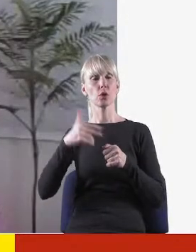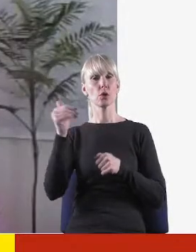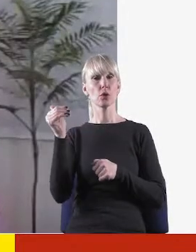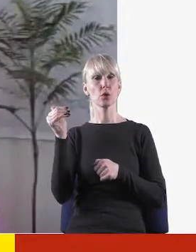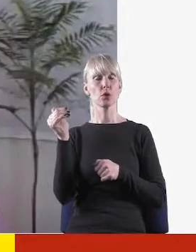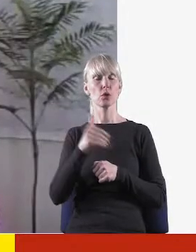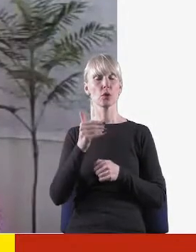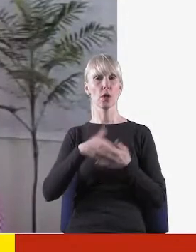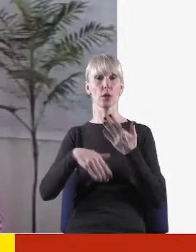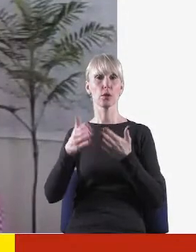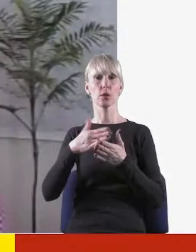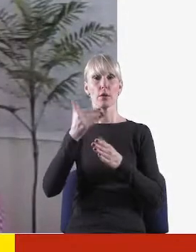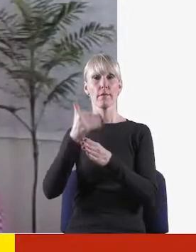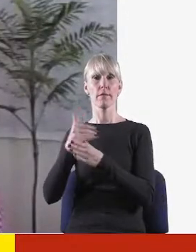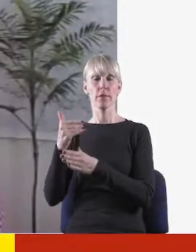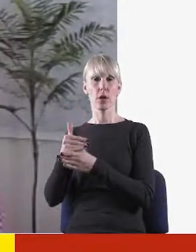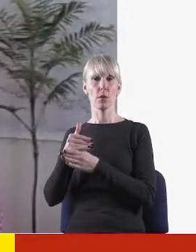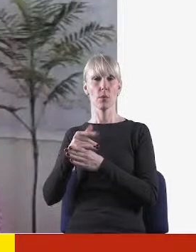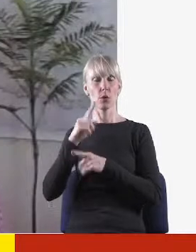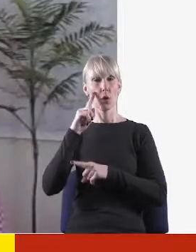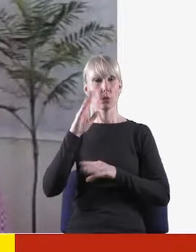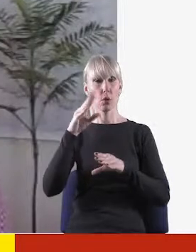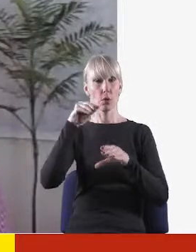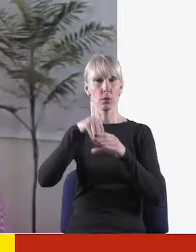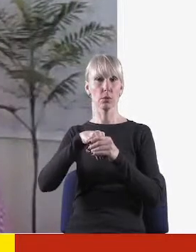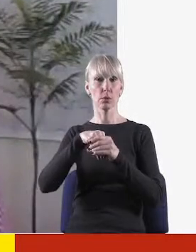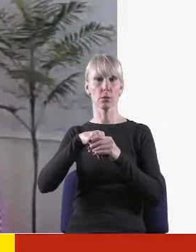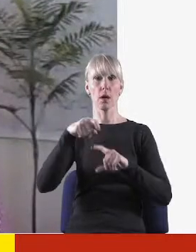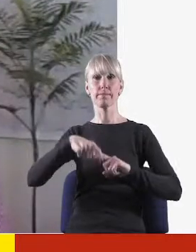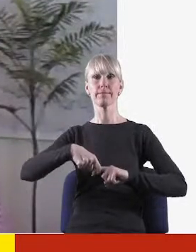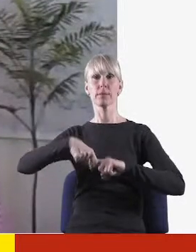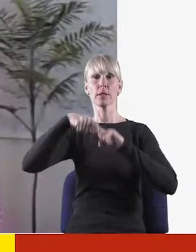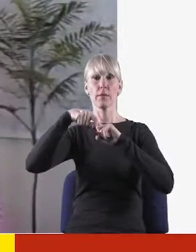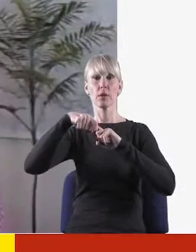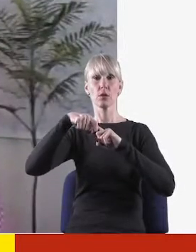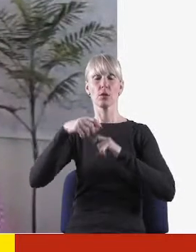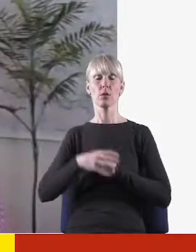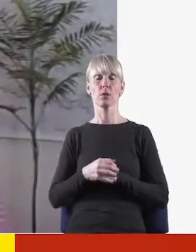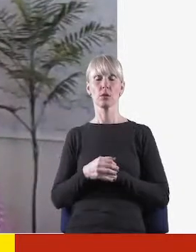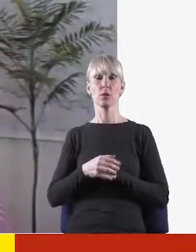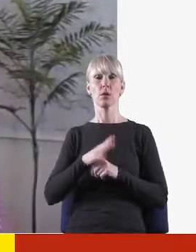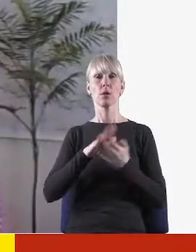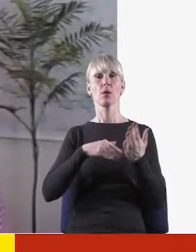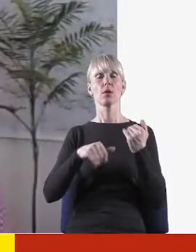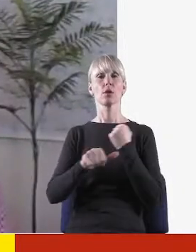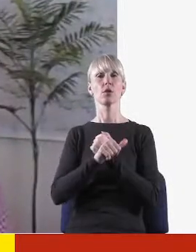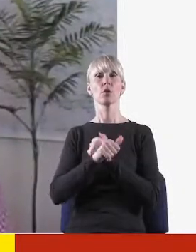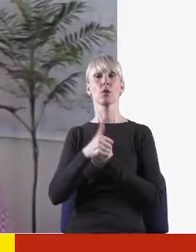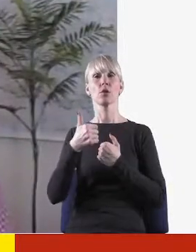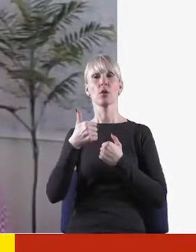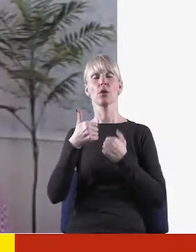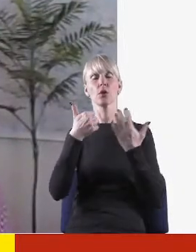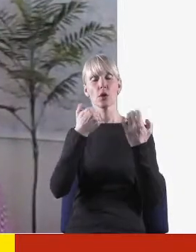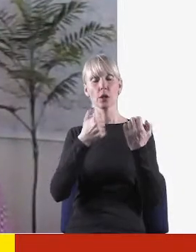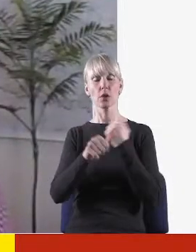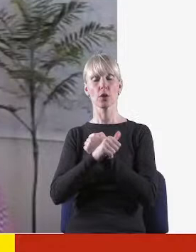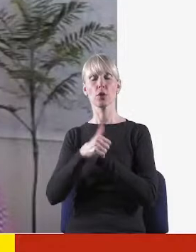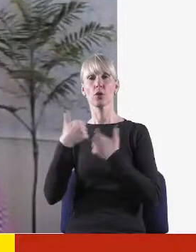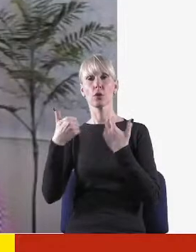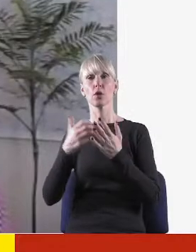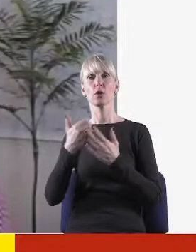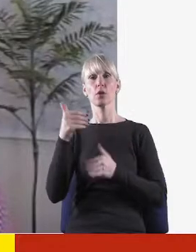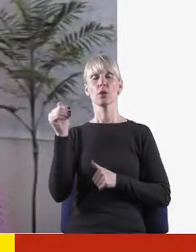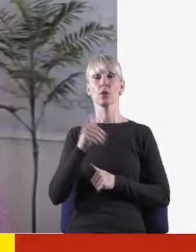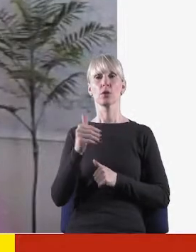30 tysięcy podmiotów obecnie jest zawieszonych. Mamy 266 tysięcy podmiotów, 200 tysięcy to